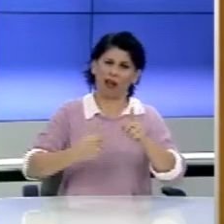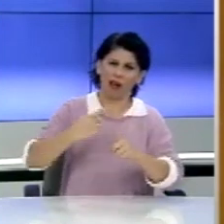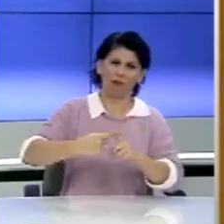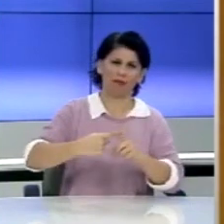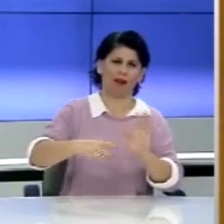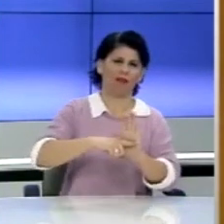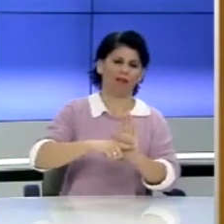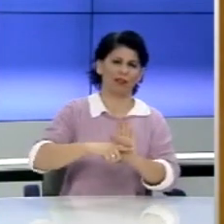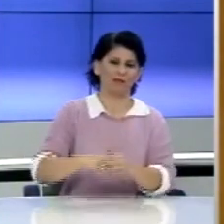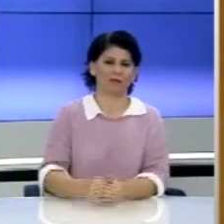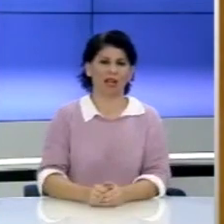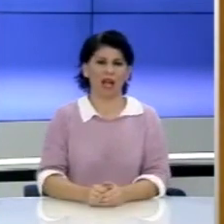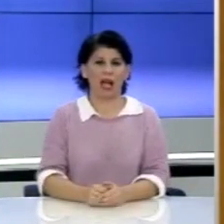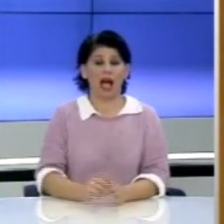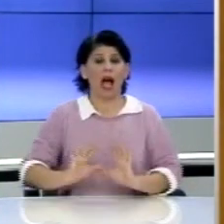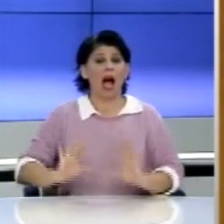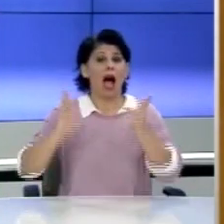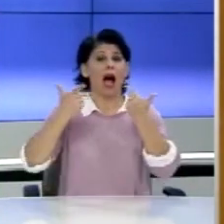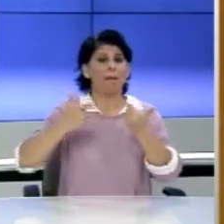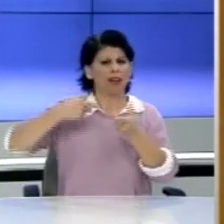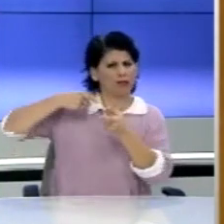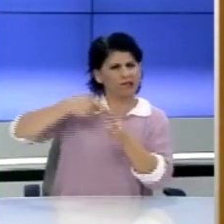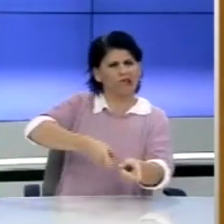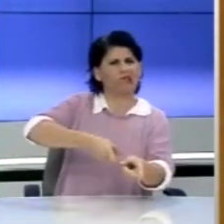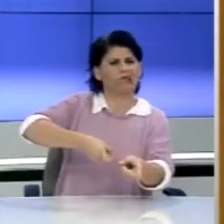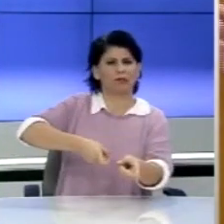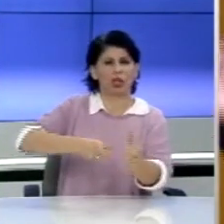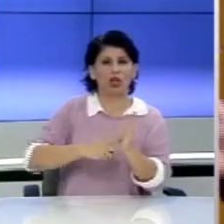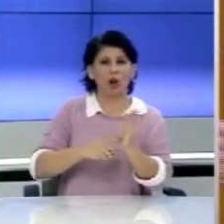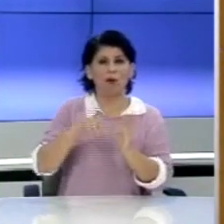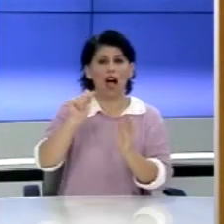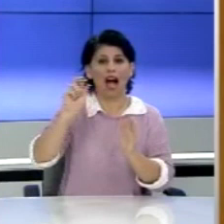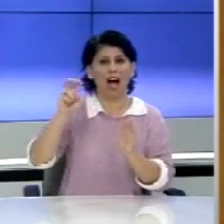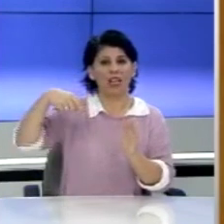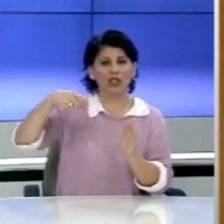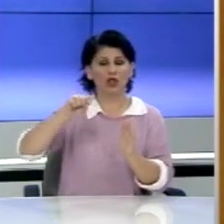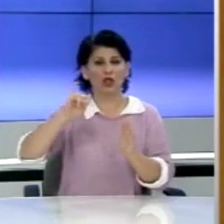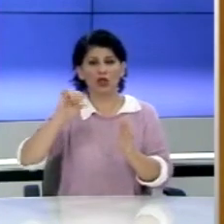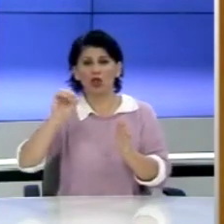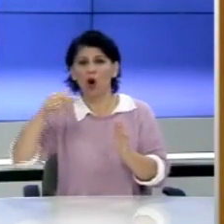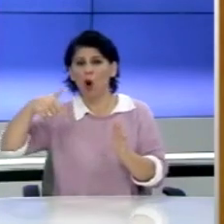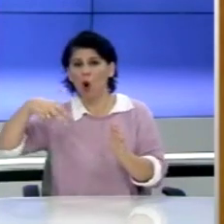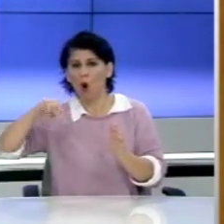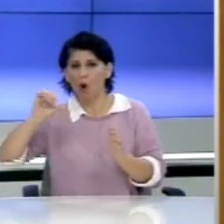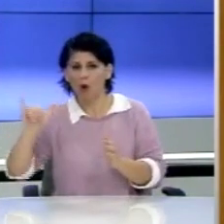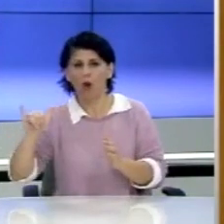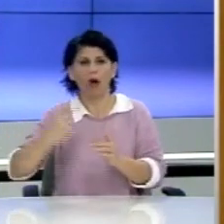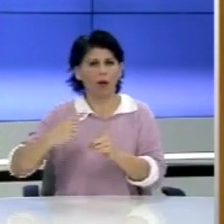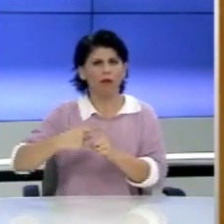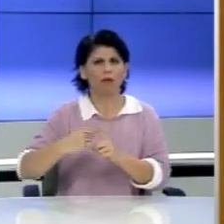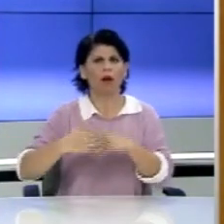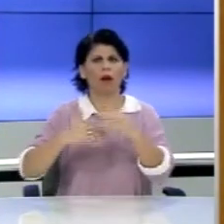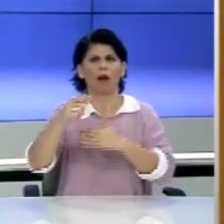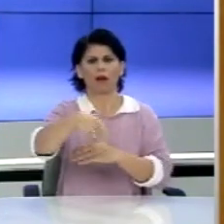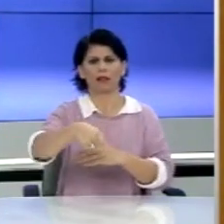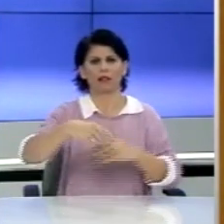Δημοκρατίας. Απεργοκτόνος νόμος Αχτσιόγλου, που επεκτάθηκε από την κυβέρνηση της Νέας Δημοκρατίας. Κατάργηση της